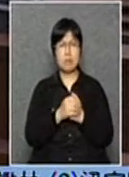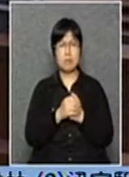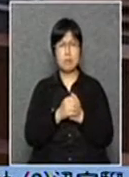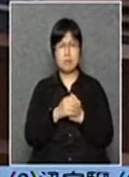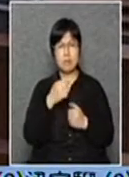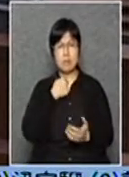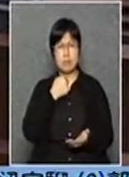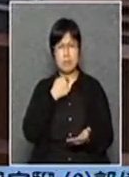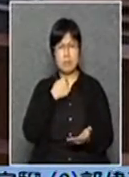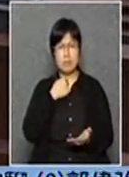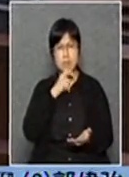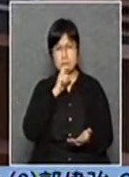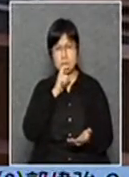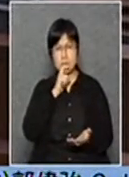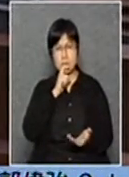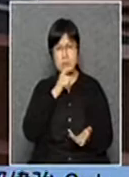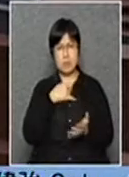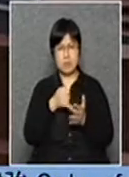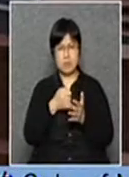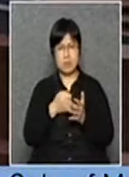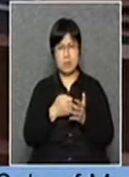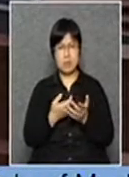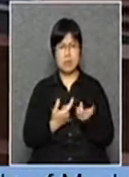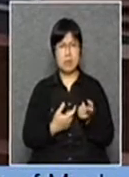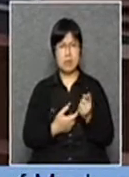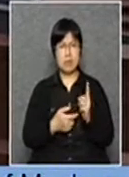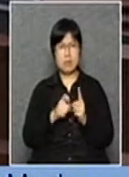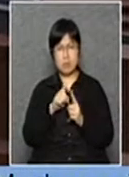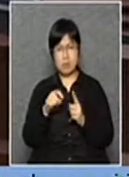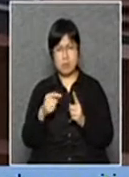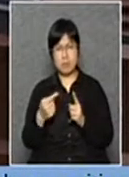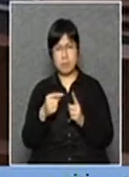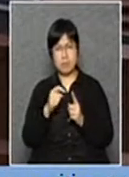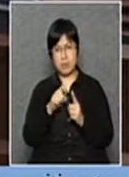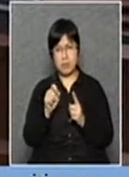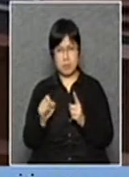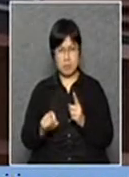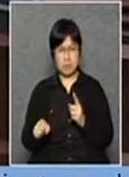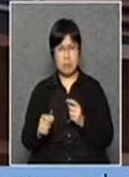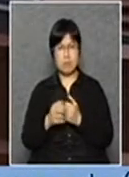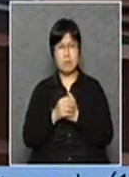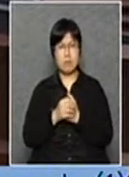要有即係息息啦，192.19%。但係咧就